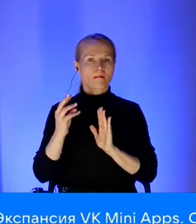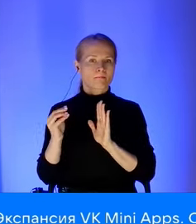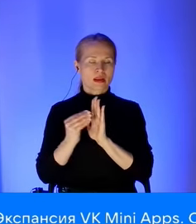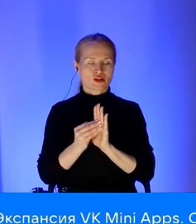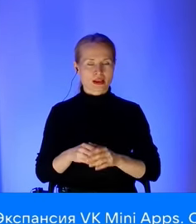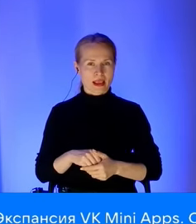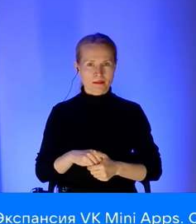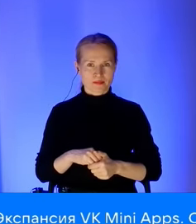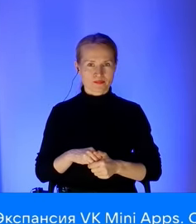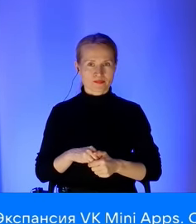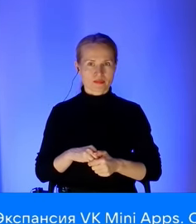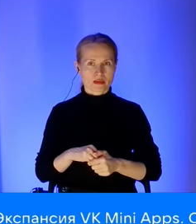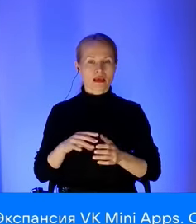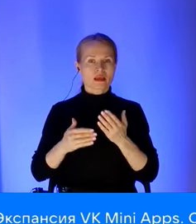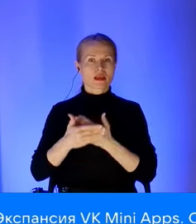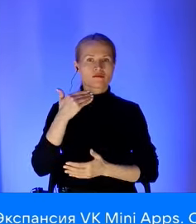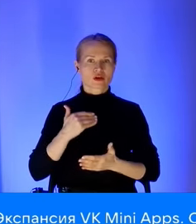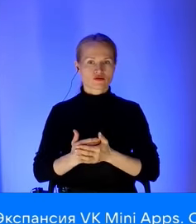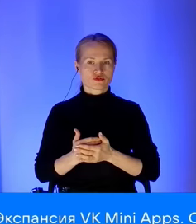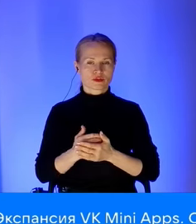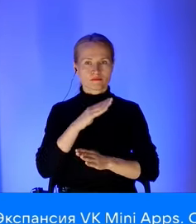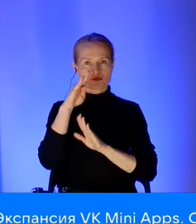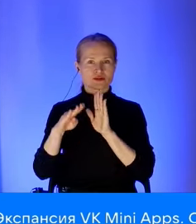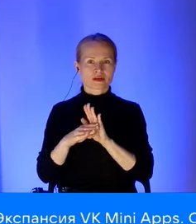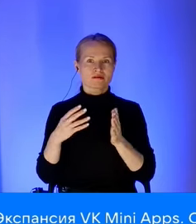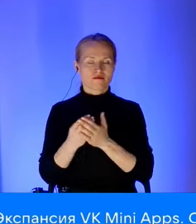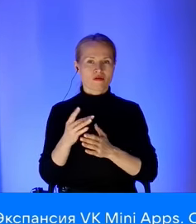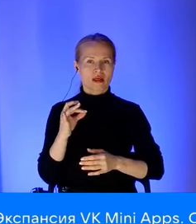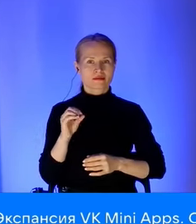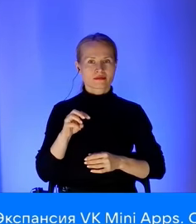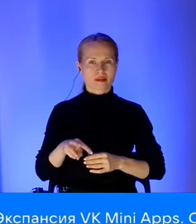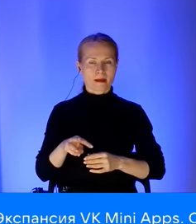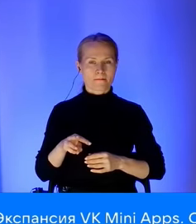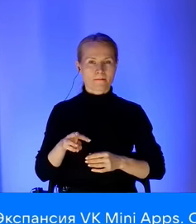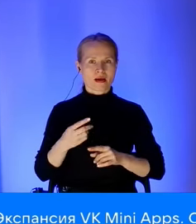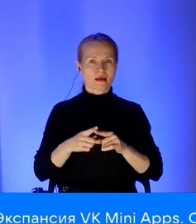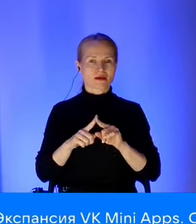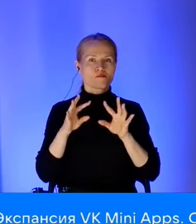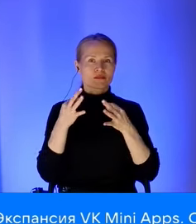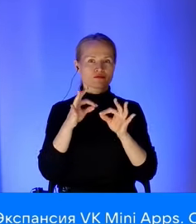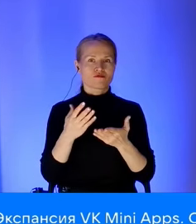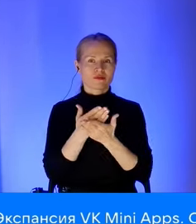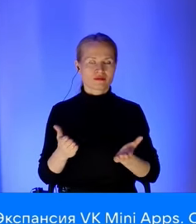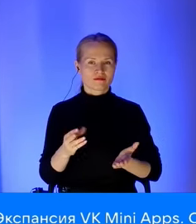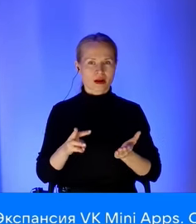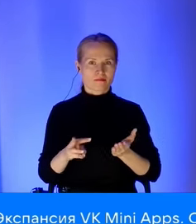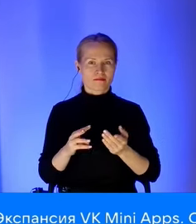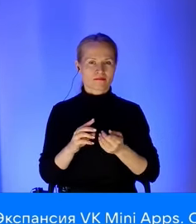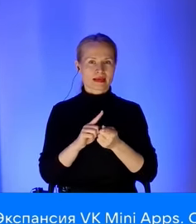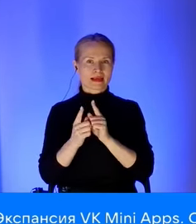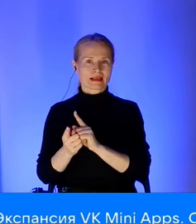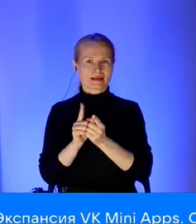веб-приложениями. Ну и в заключение. Подчините свой рантайм. Это позволит вам гибко